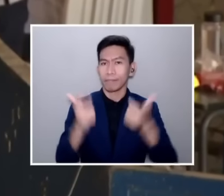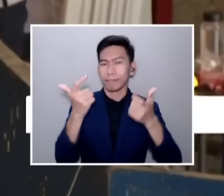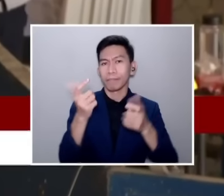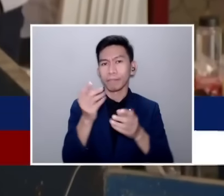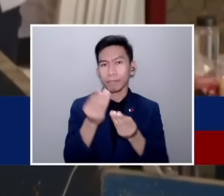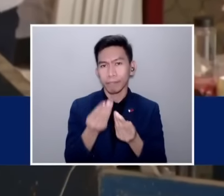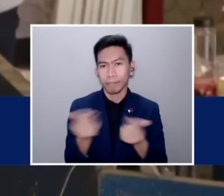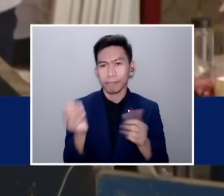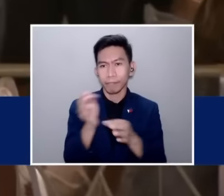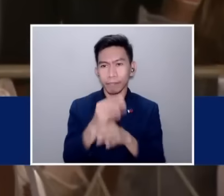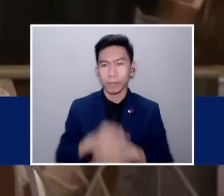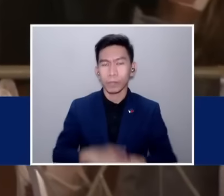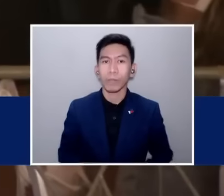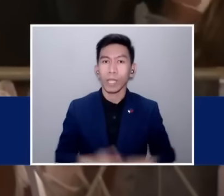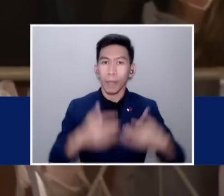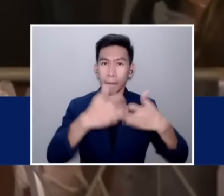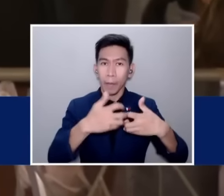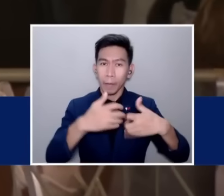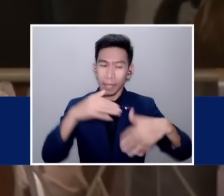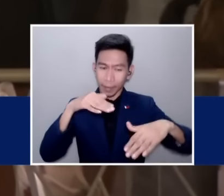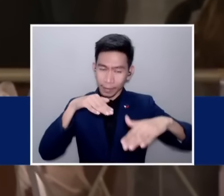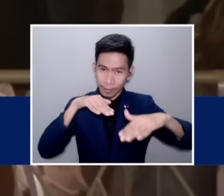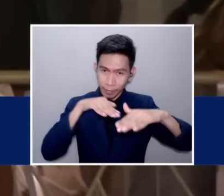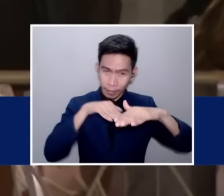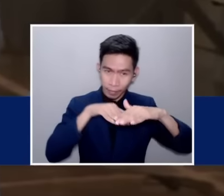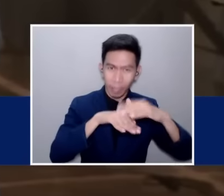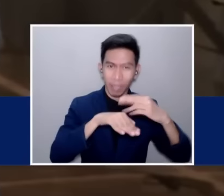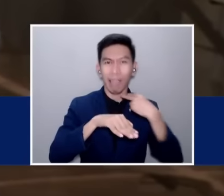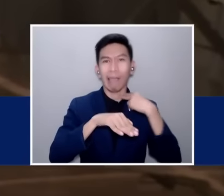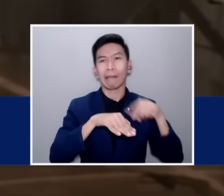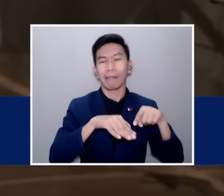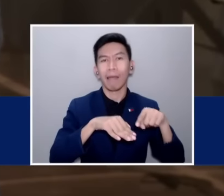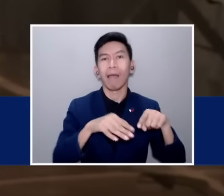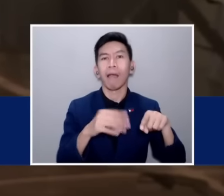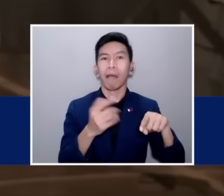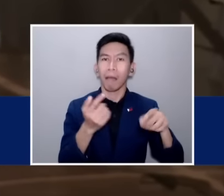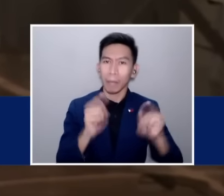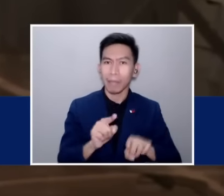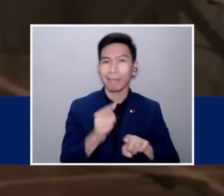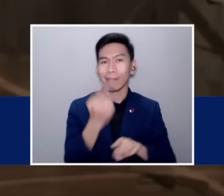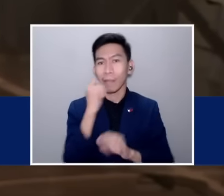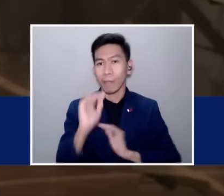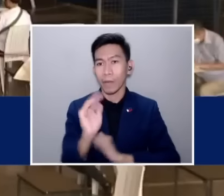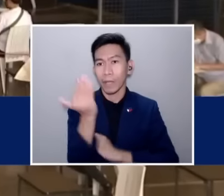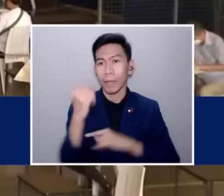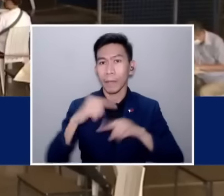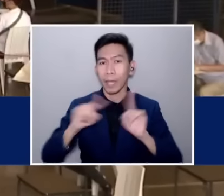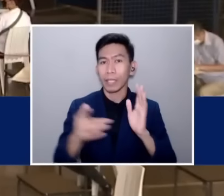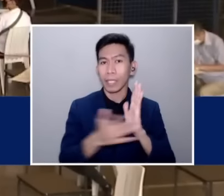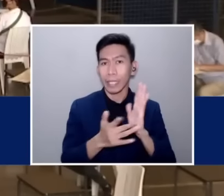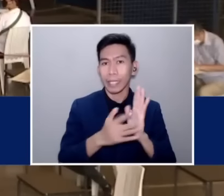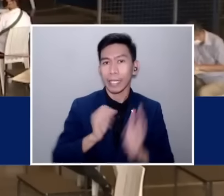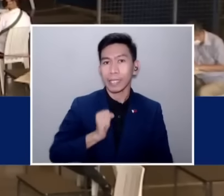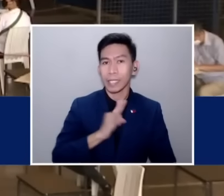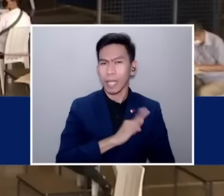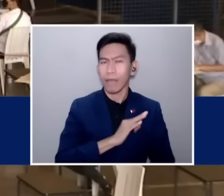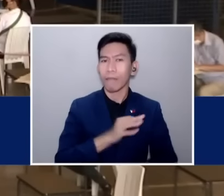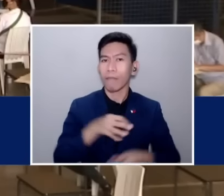Paper jam sa VCM ang naranasan ng ilang botante kaninang umaga, pero ayon sa DESO technical staff, ang rason nito ay